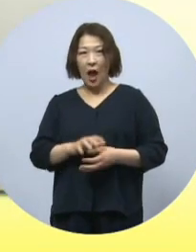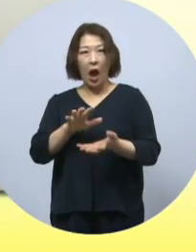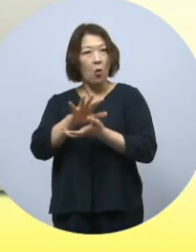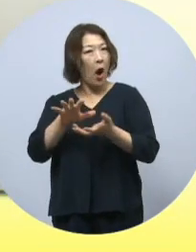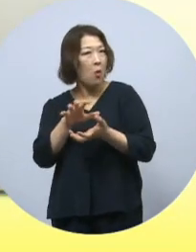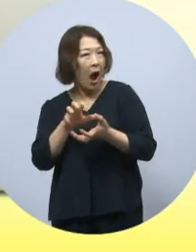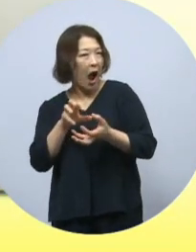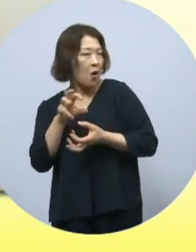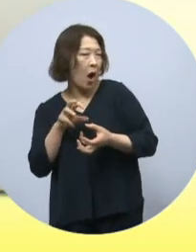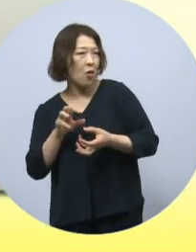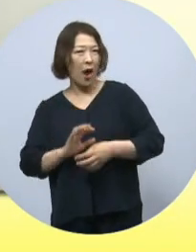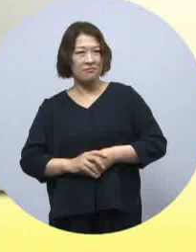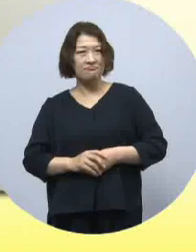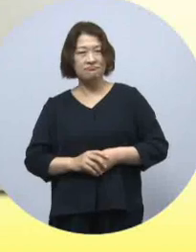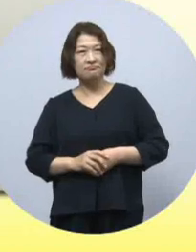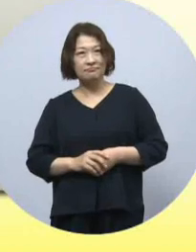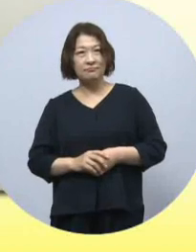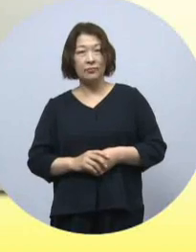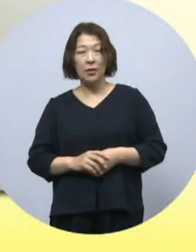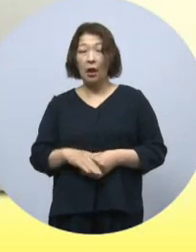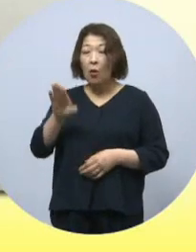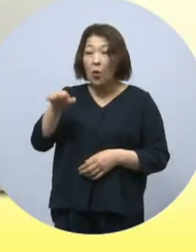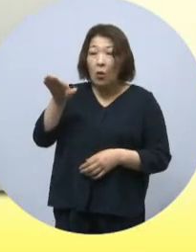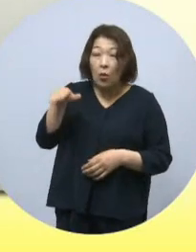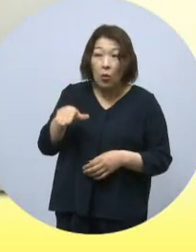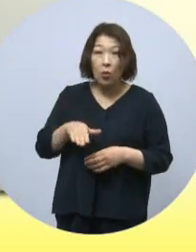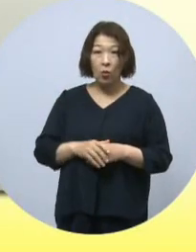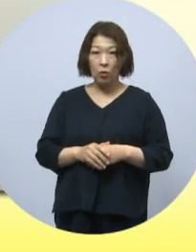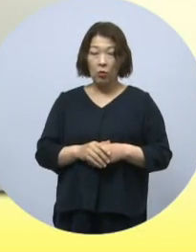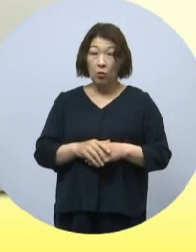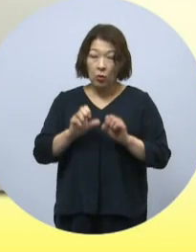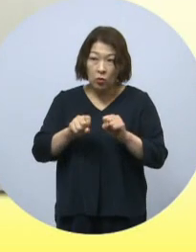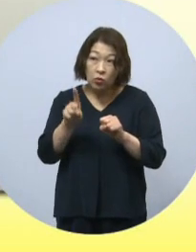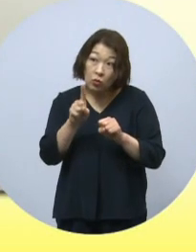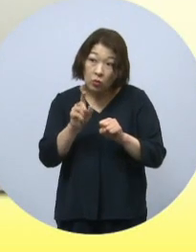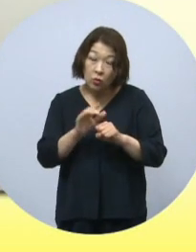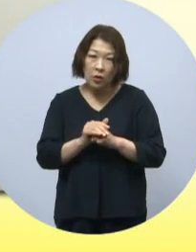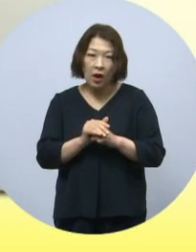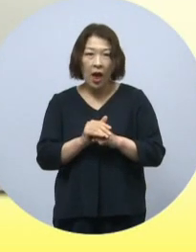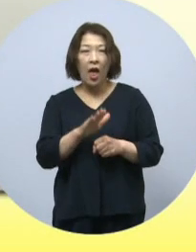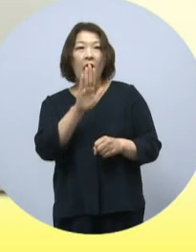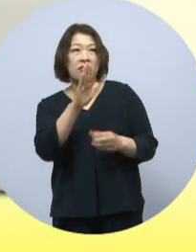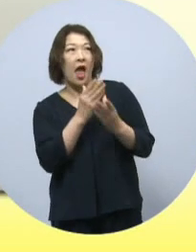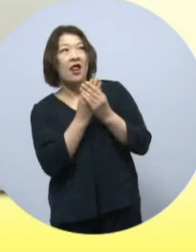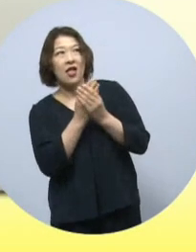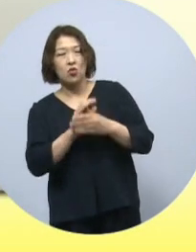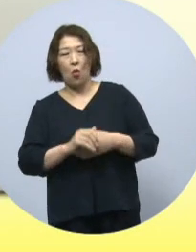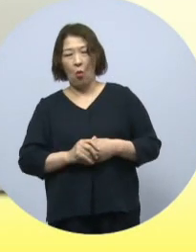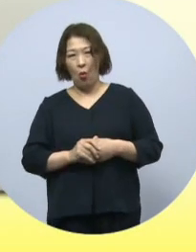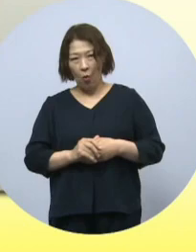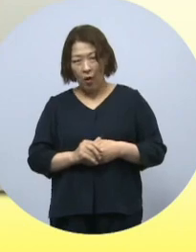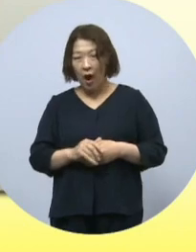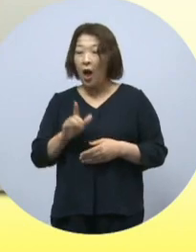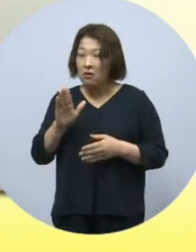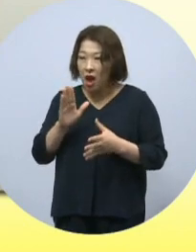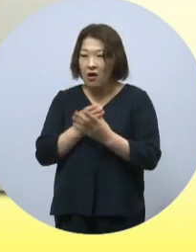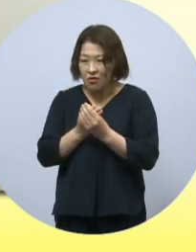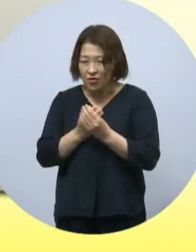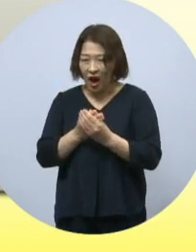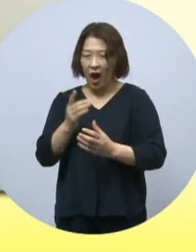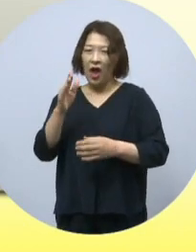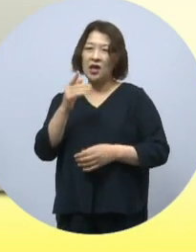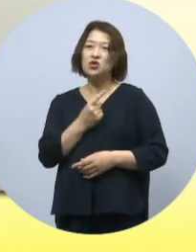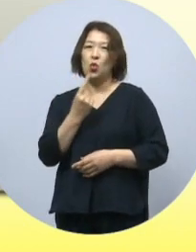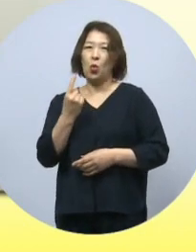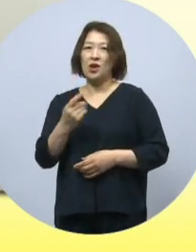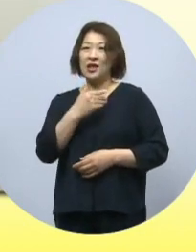わあわあわあわ。 太郎くん、何やってるの？ 手洗ってるの。 手洗ってるんだ、うん、一人で手